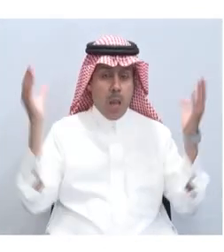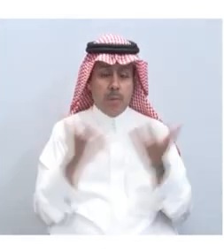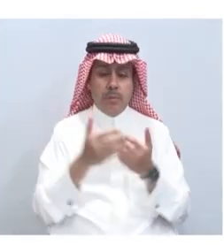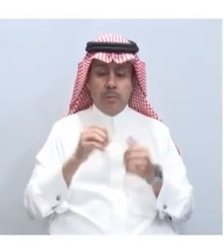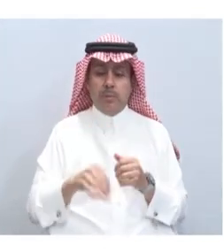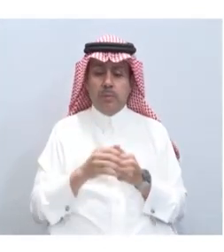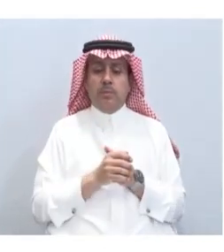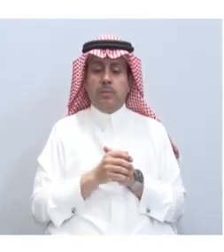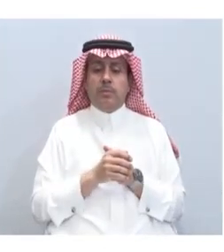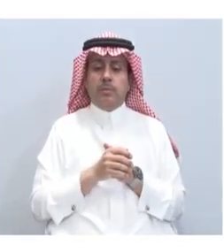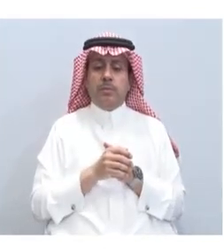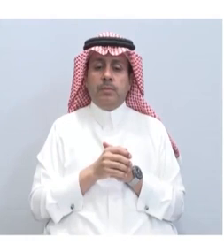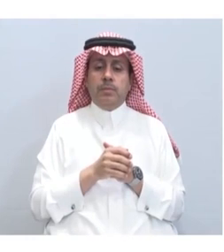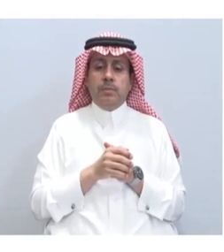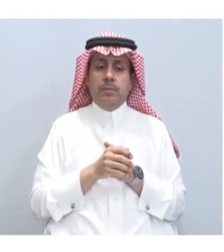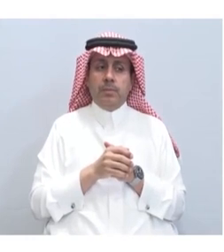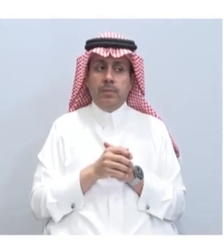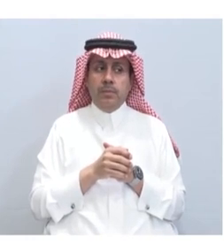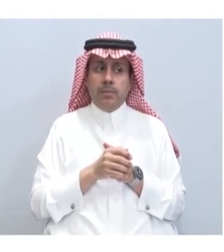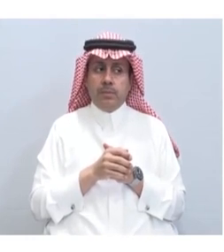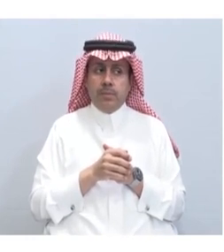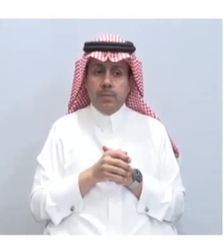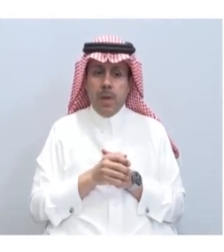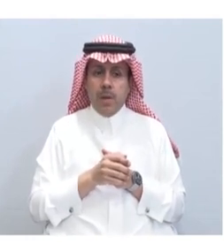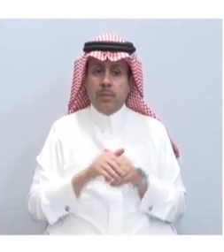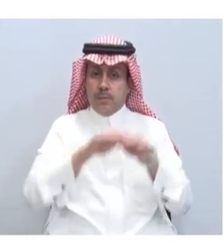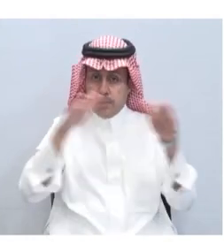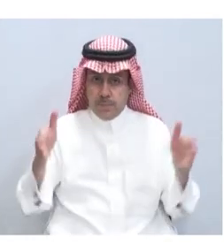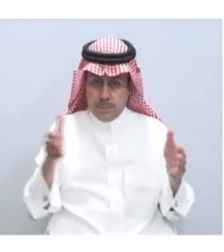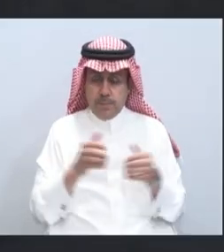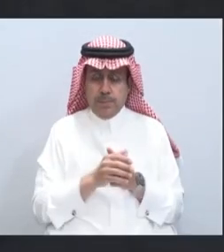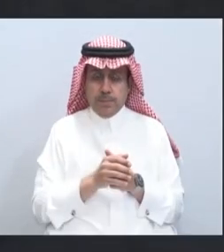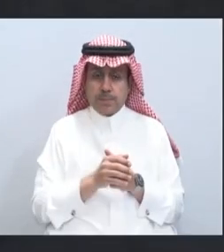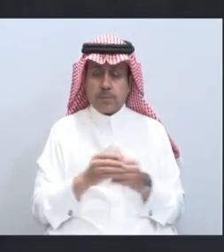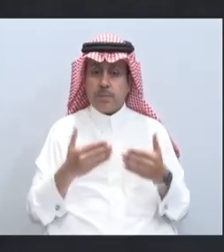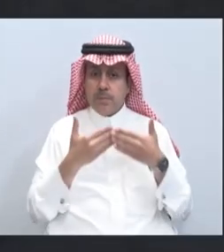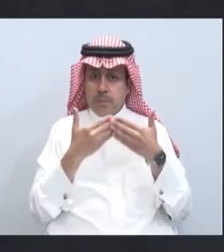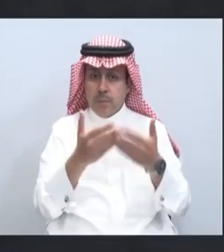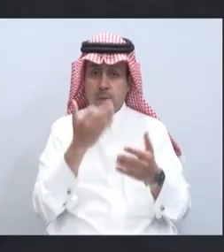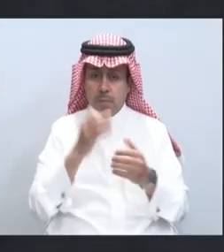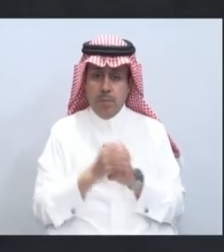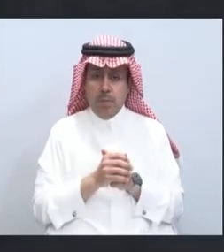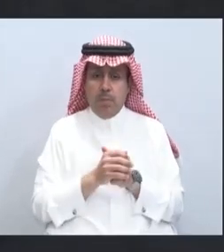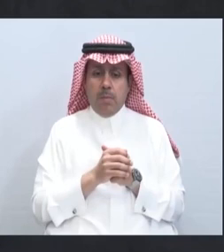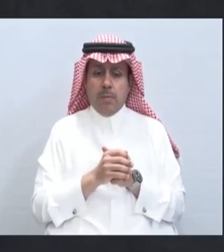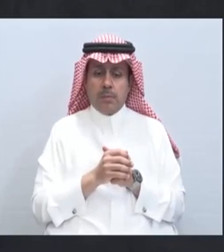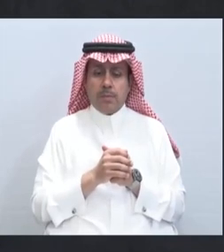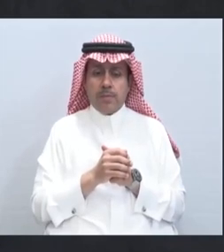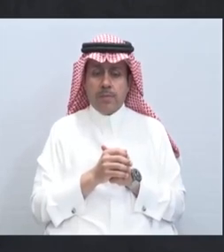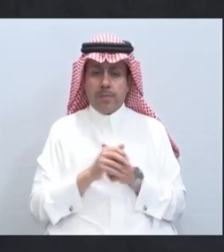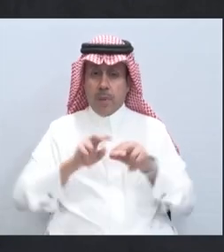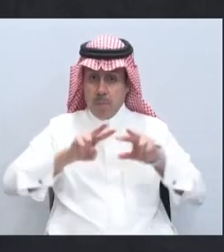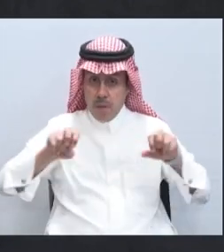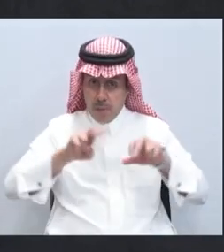نلاحظ ايضا ان هذه الاجهزه قدمت لنا في سهوله عمليات البحث فعمليات